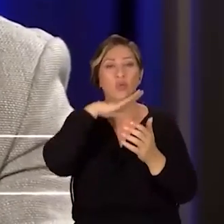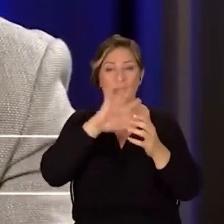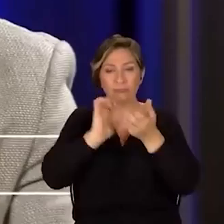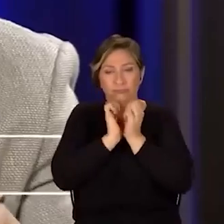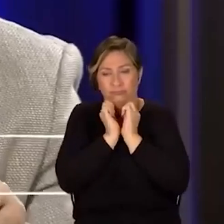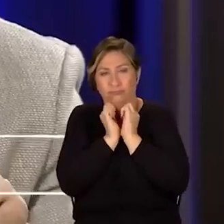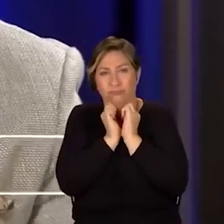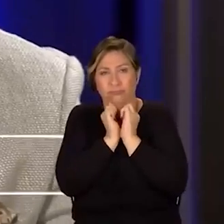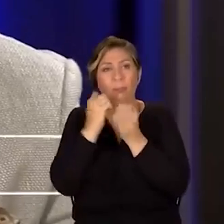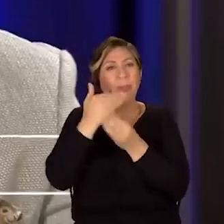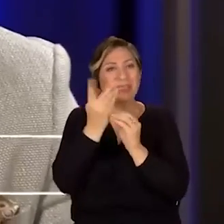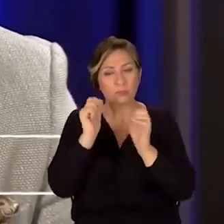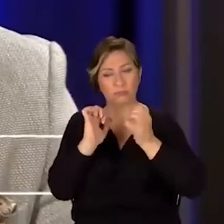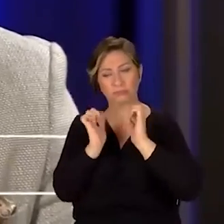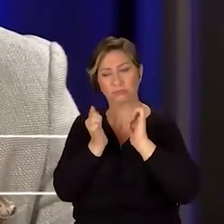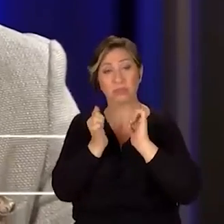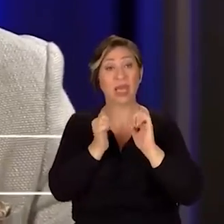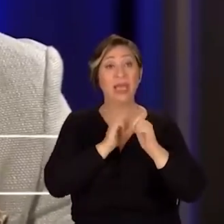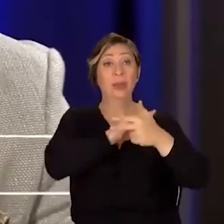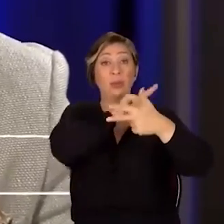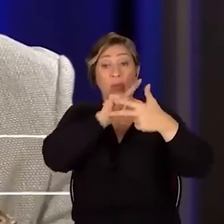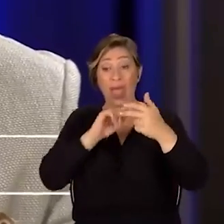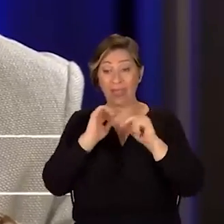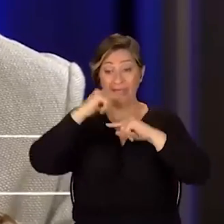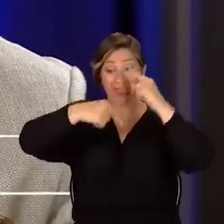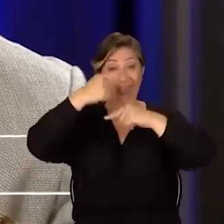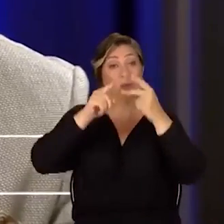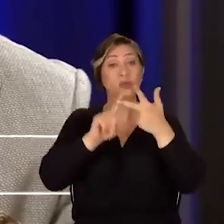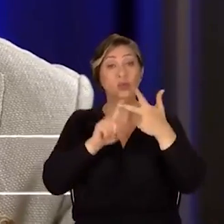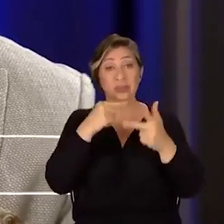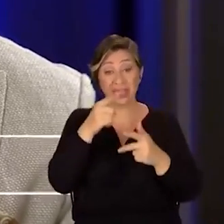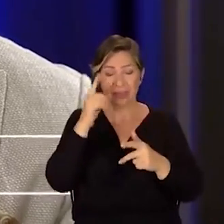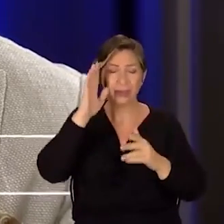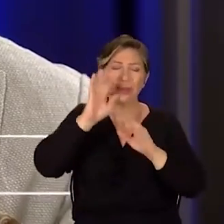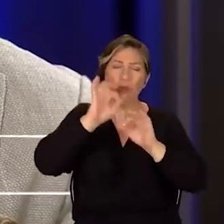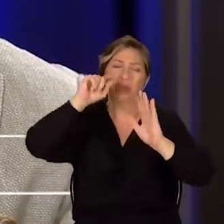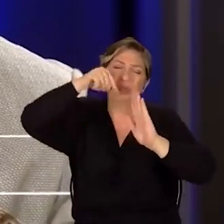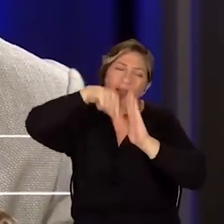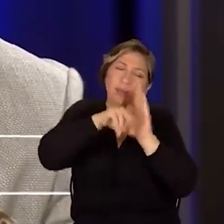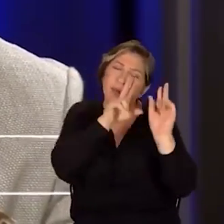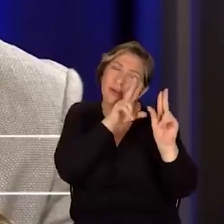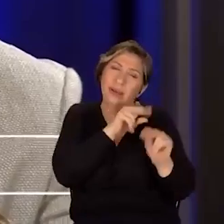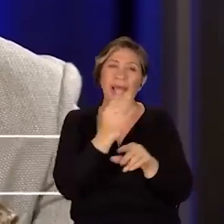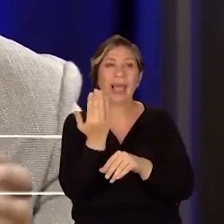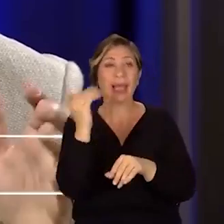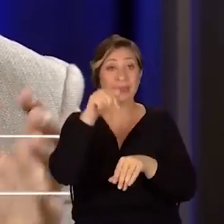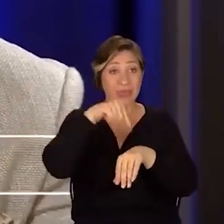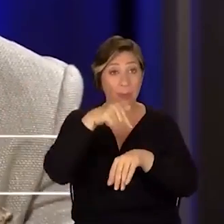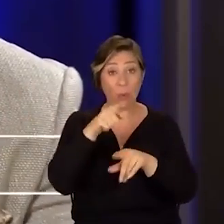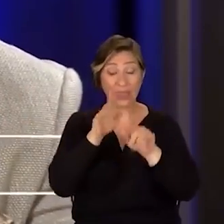hücreler. Evre 3 dediğimiz, derin uykuya geldiğimiz zaman o demin bahsettiğim o destekleyici